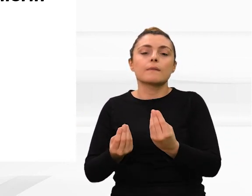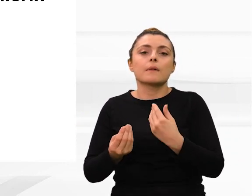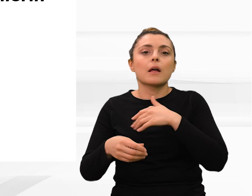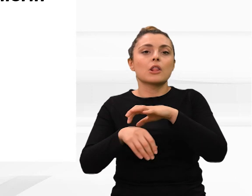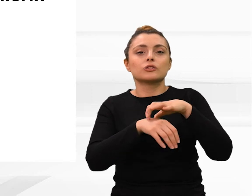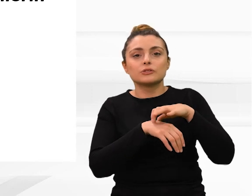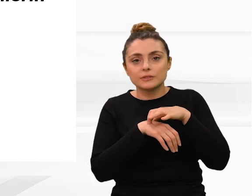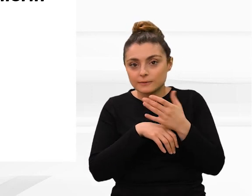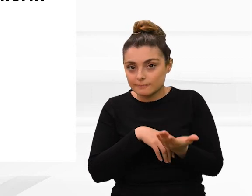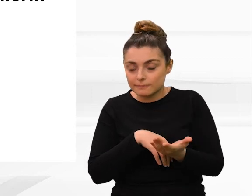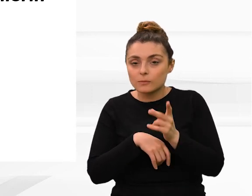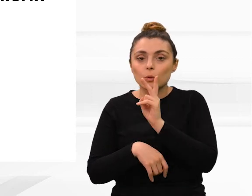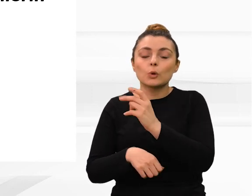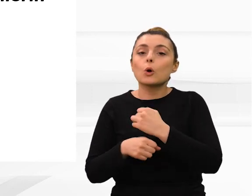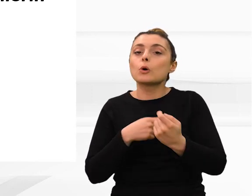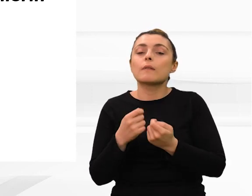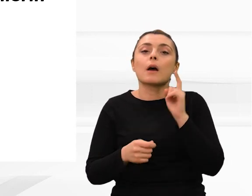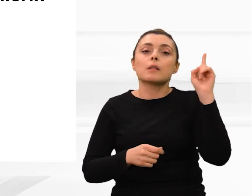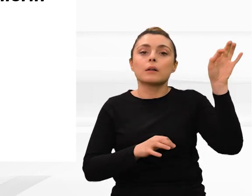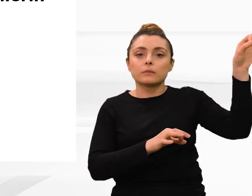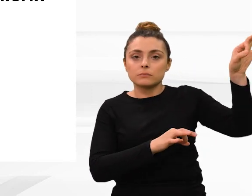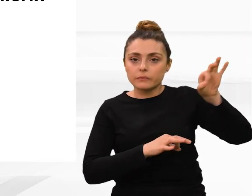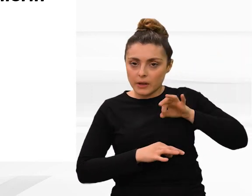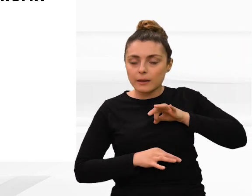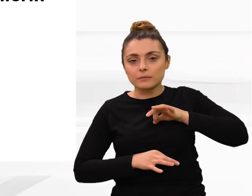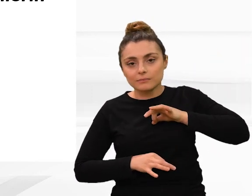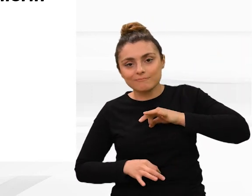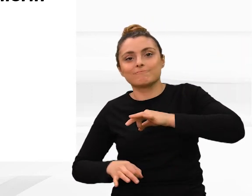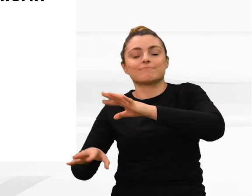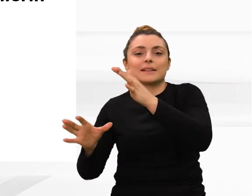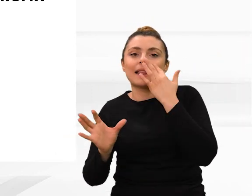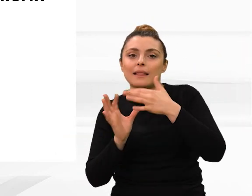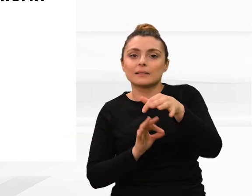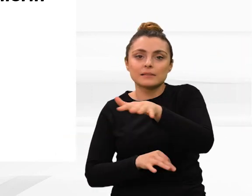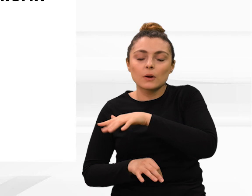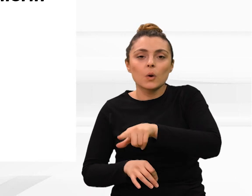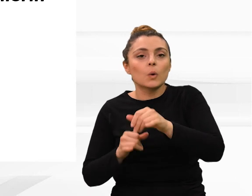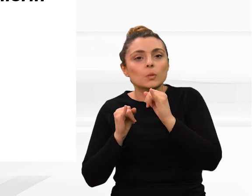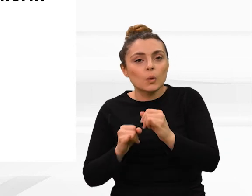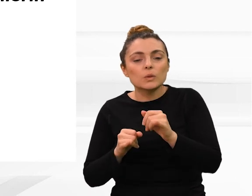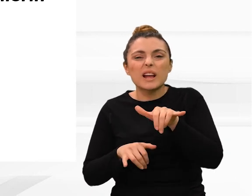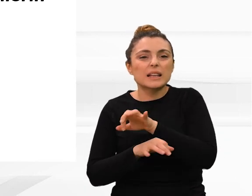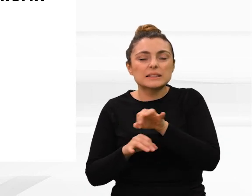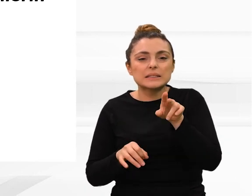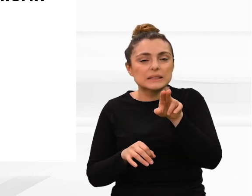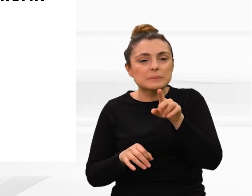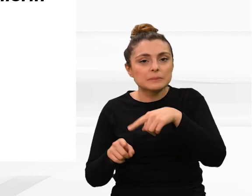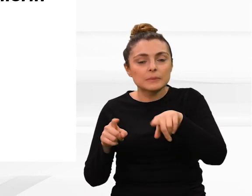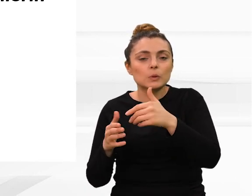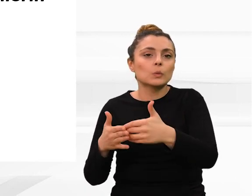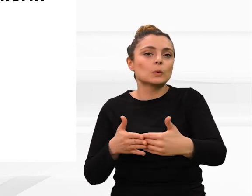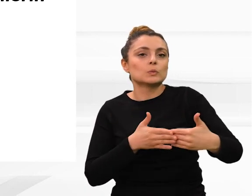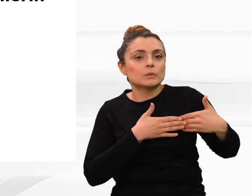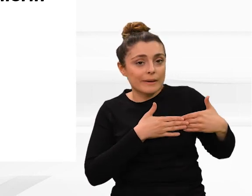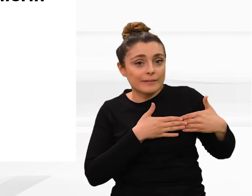elçiler dedim onların görevi Allah'tan aldıkları vahyi insanlara ileterek olarak kötülük ve haksızlık gibi davranışlardan